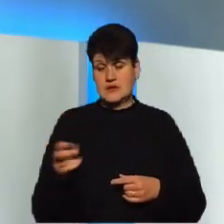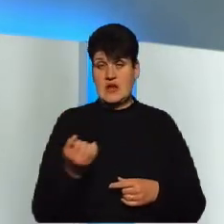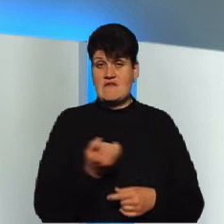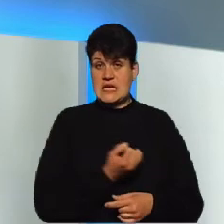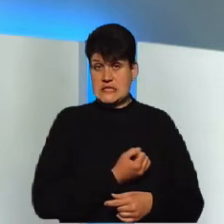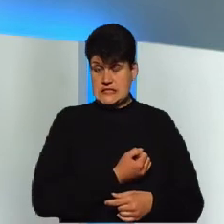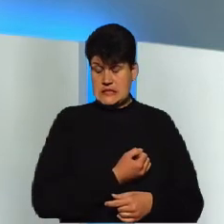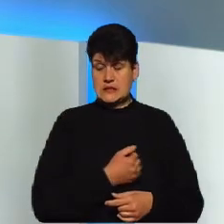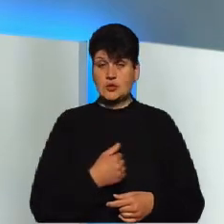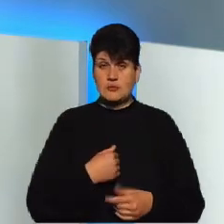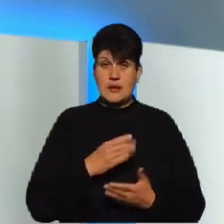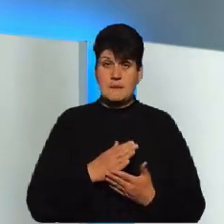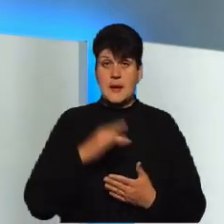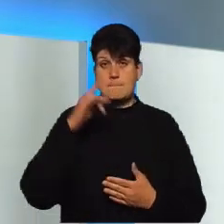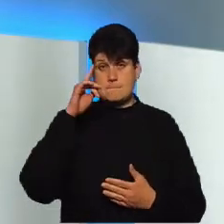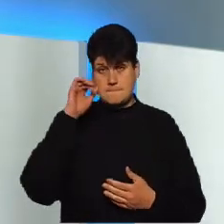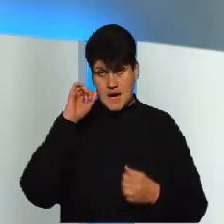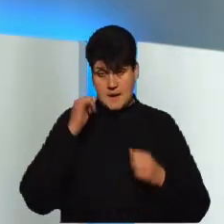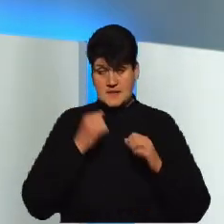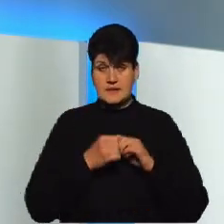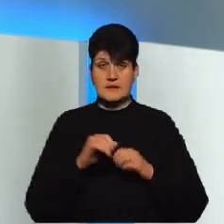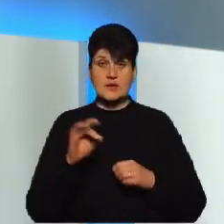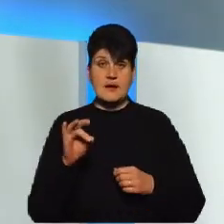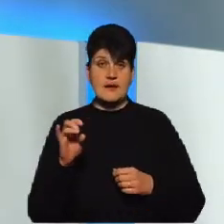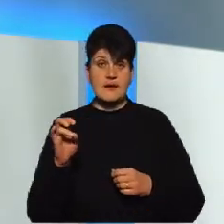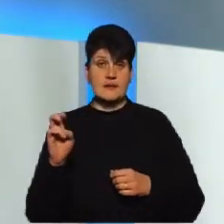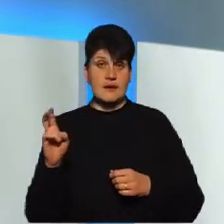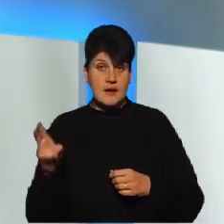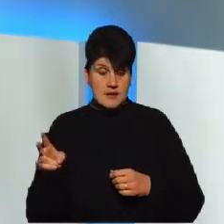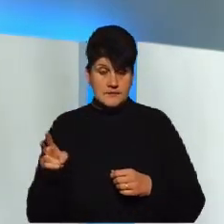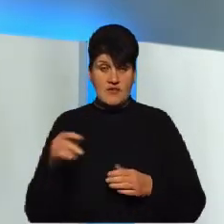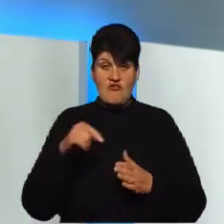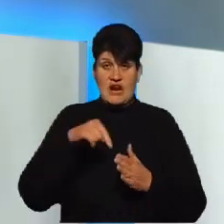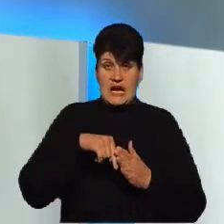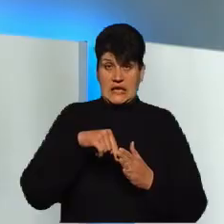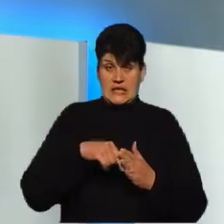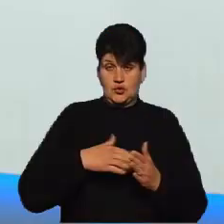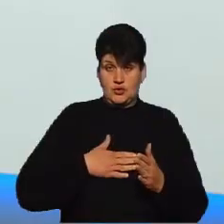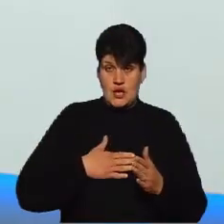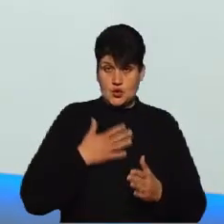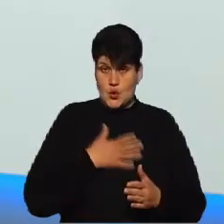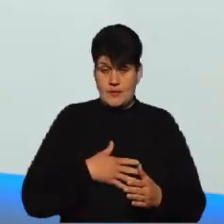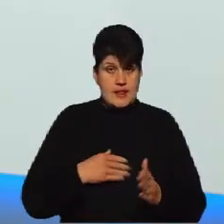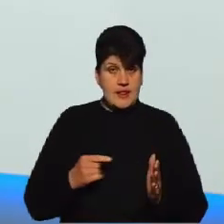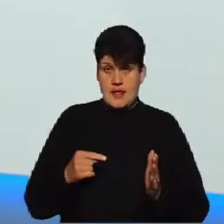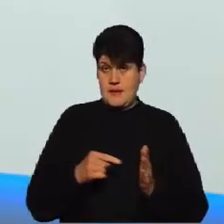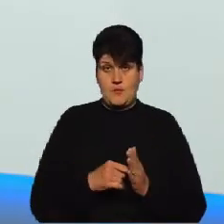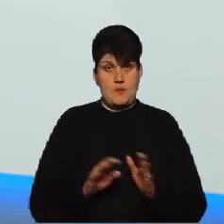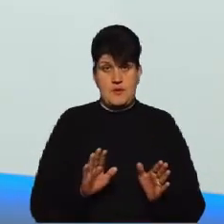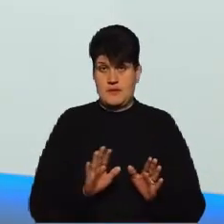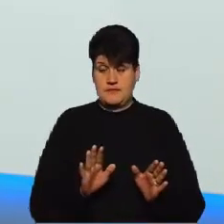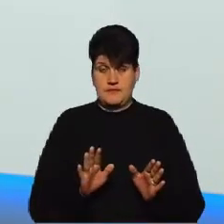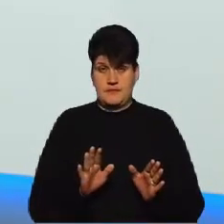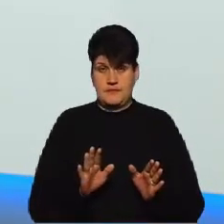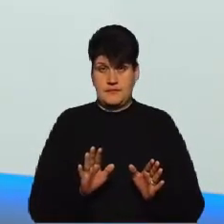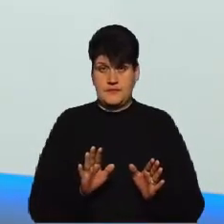маємо пам'ятати, що РНК само по собі в клітину нашого організму не потрапить.